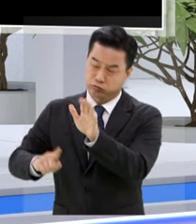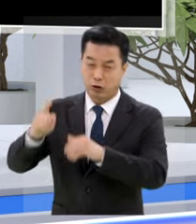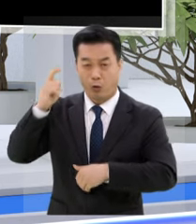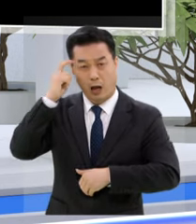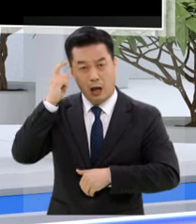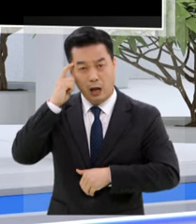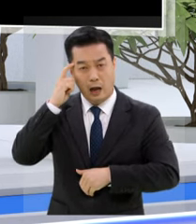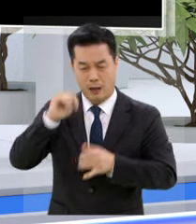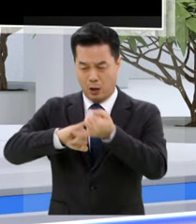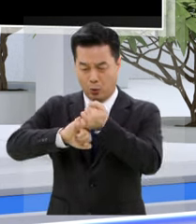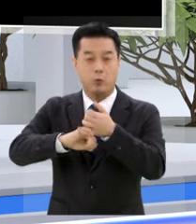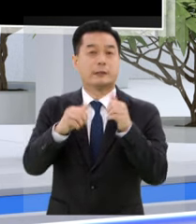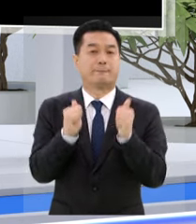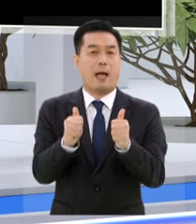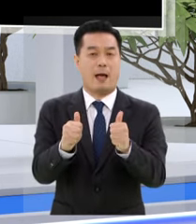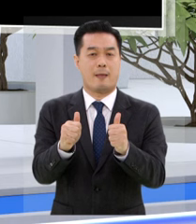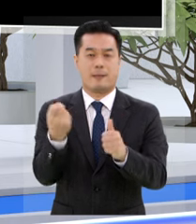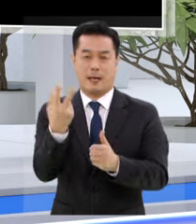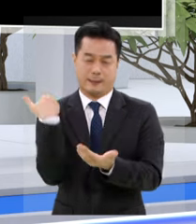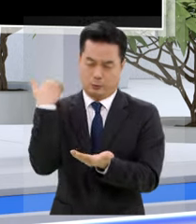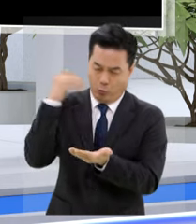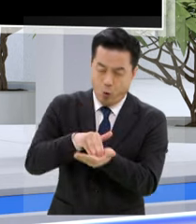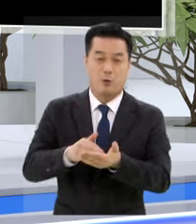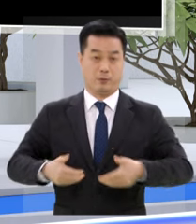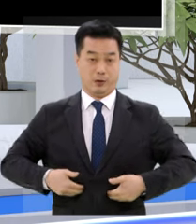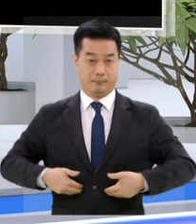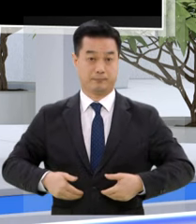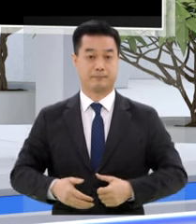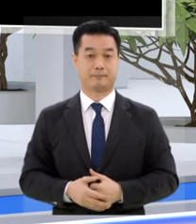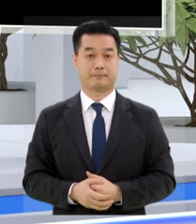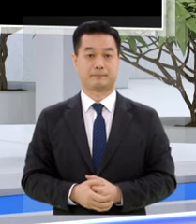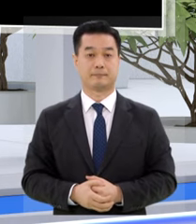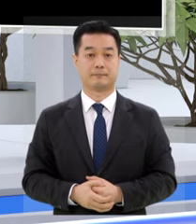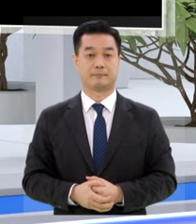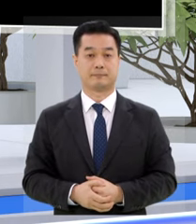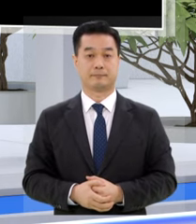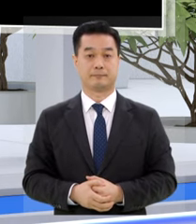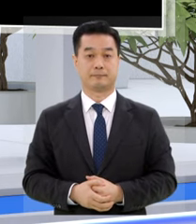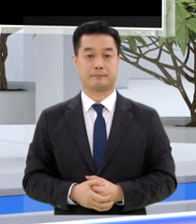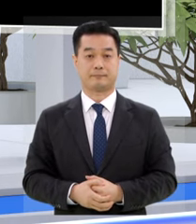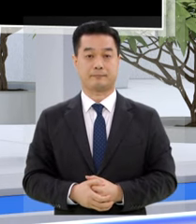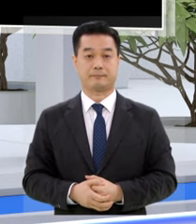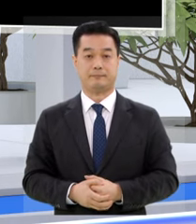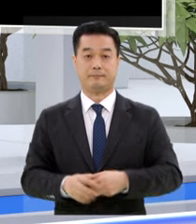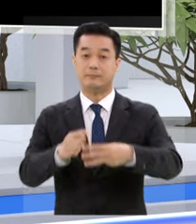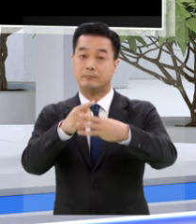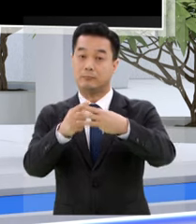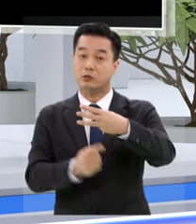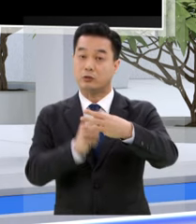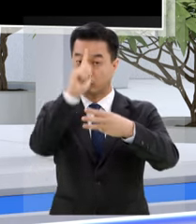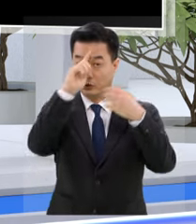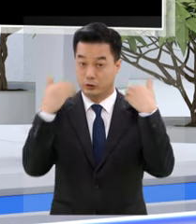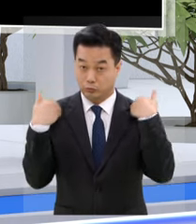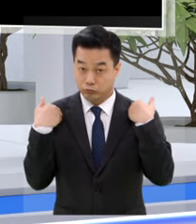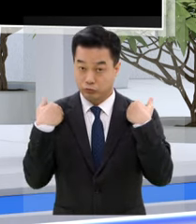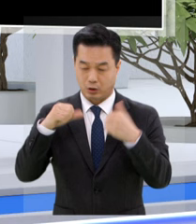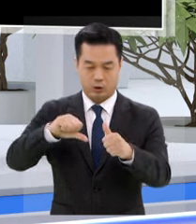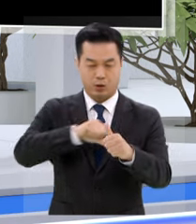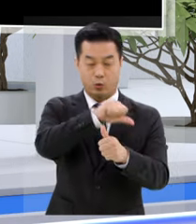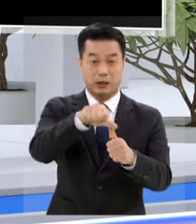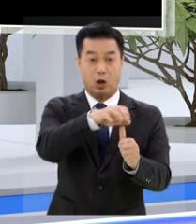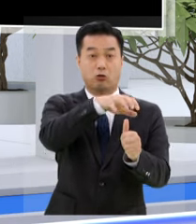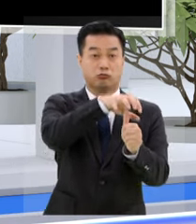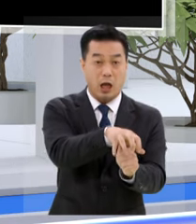반드시 심판하고 돌려놓아야 하지 않겠습니까 윤성 정부는 환경 은